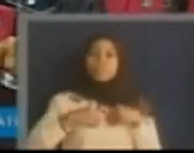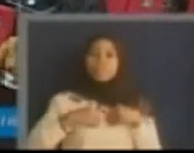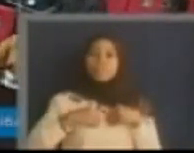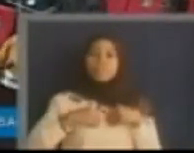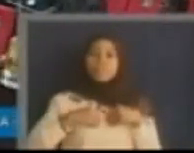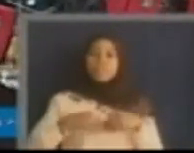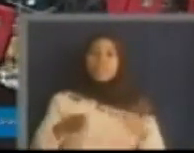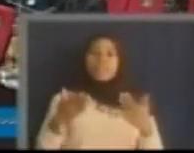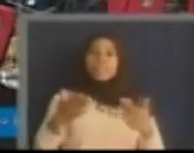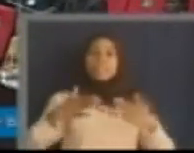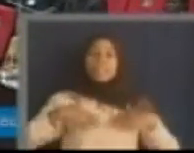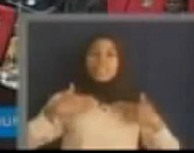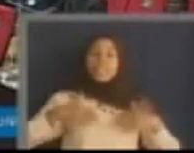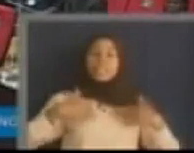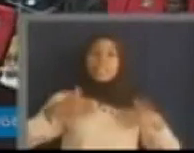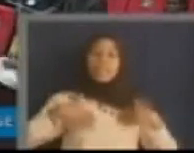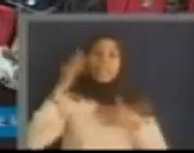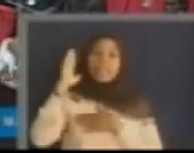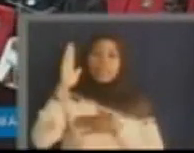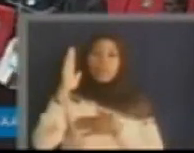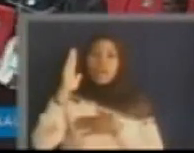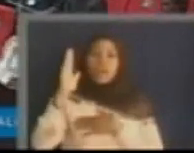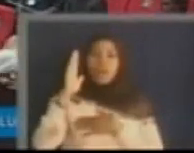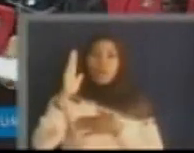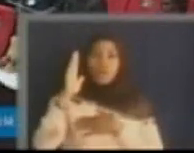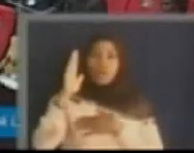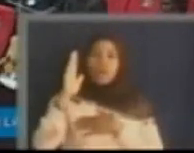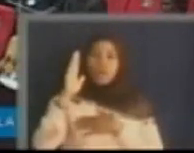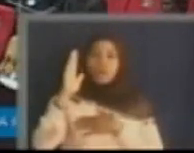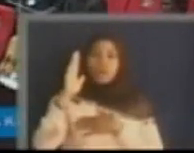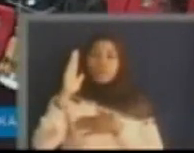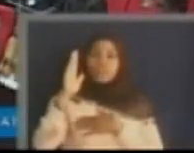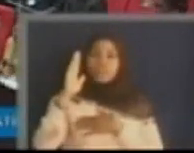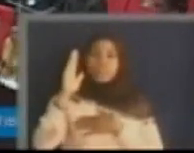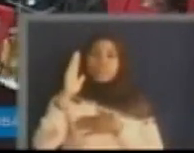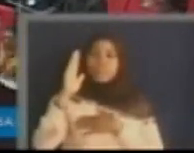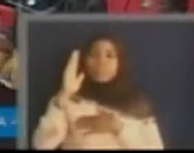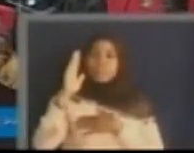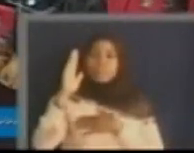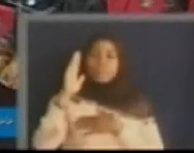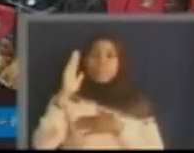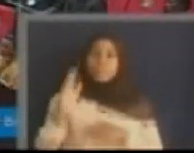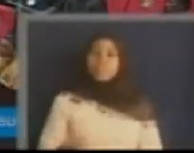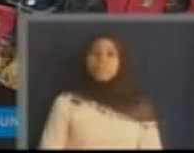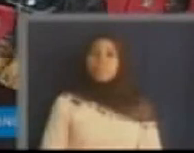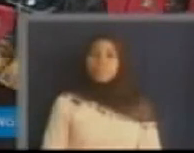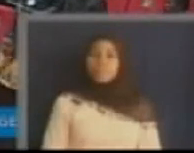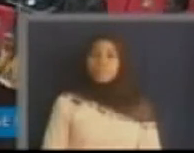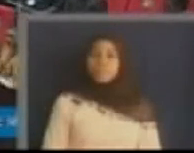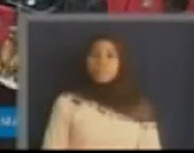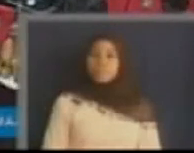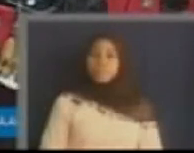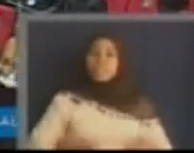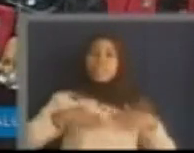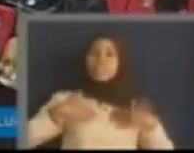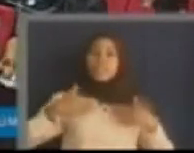Sasa nataka ni wahoji. Mwenyekiti, unakiburuza kiti na unaliburuza bunge. Mwenyekiti, unaliburuza bunge. Nataka ni